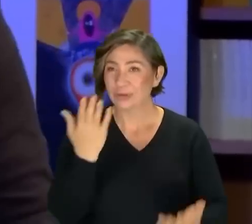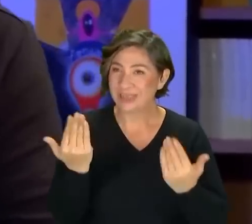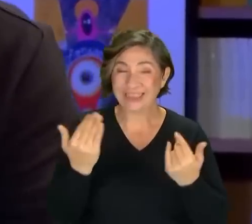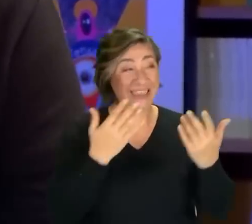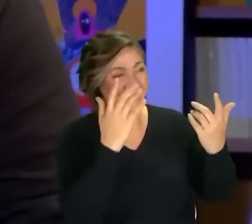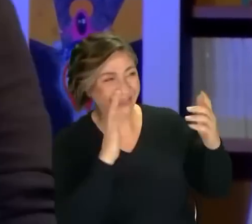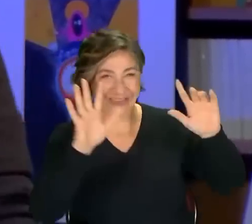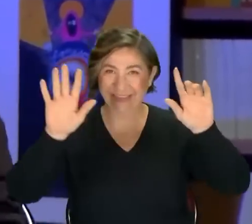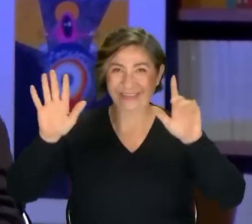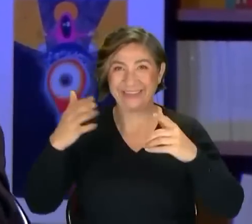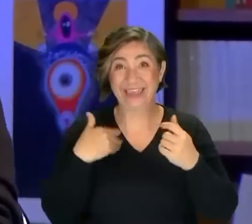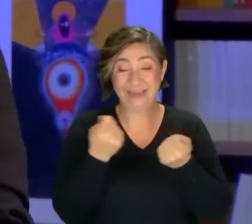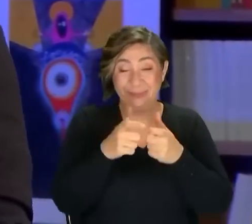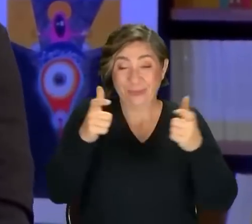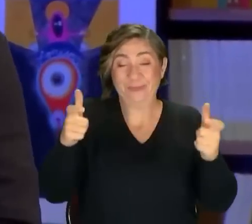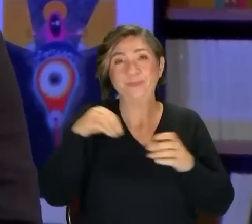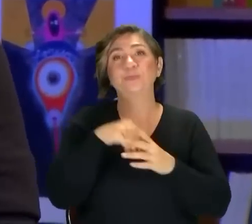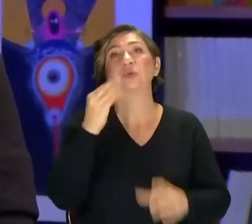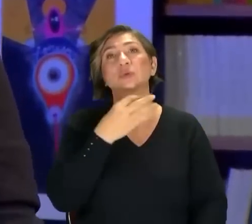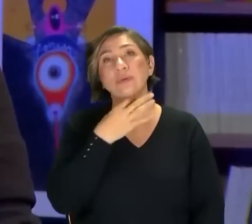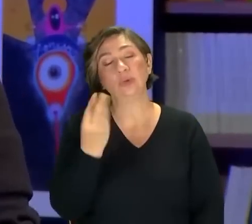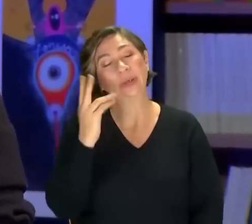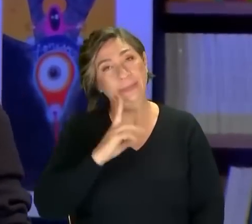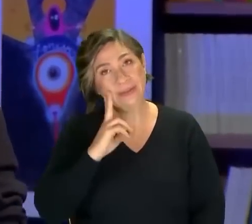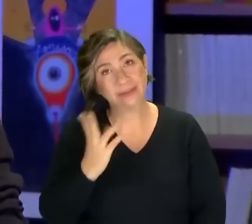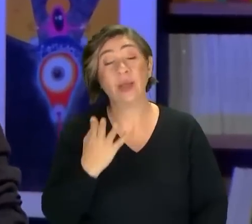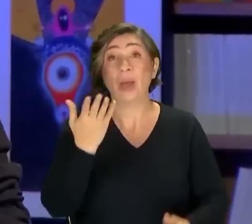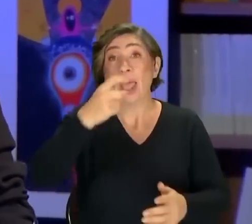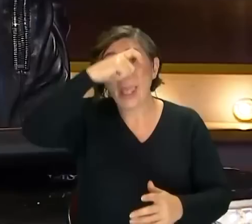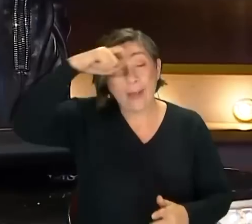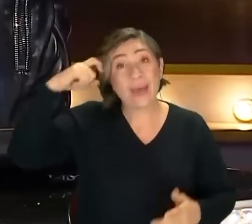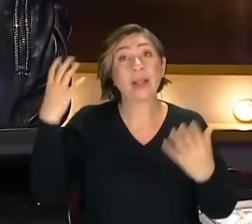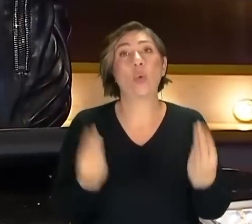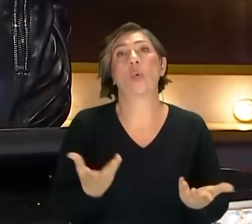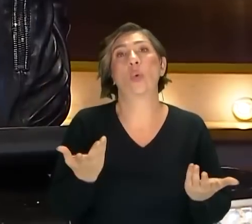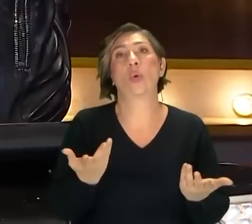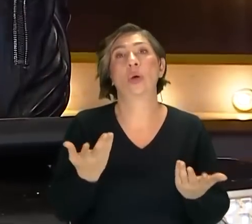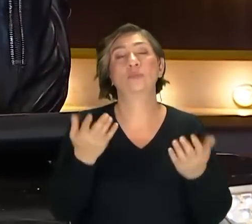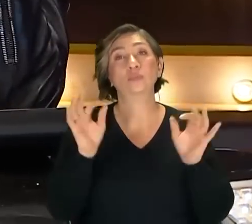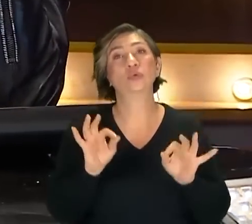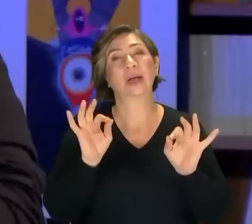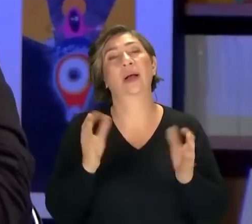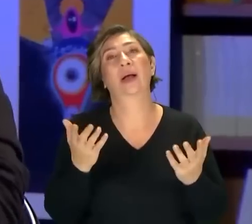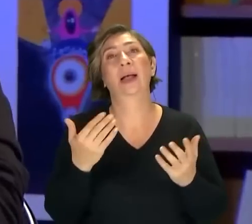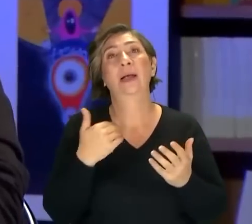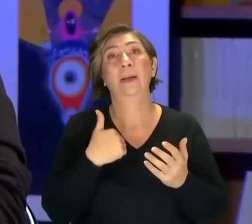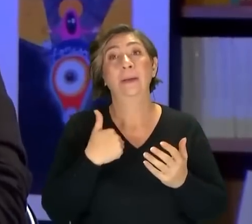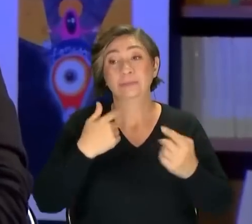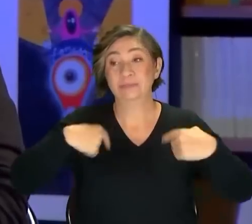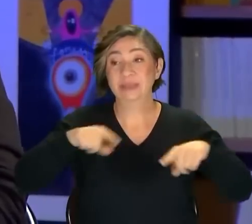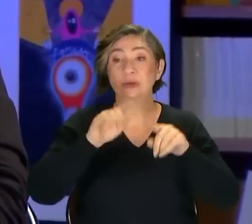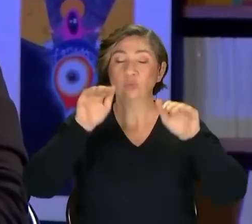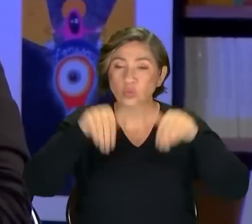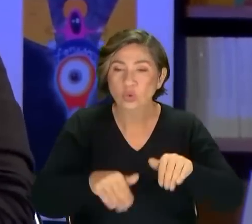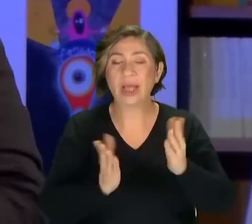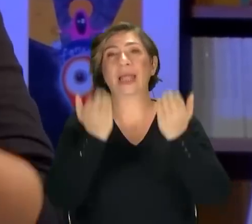böyle var ya. İşi büyütmek için çok teşekkür ederim. Çok zarifsin. Ama öyle emekli oluyor bu. Tabii muhakkak yani biz de çok düşe